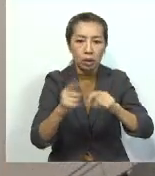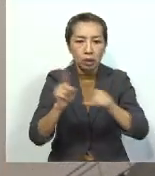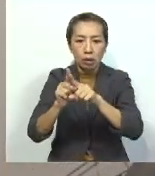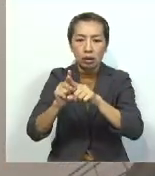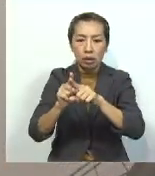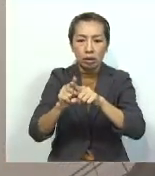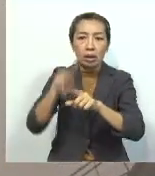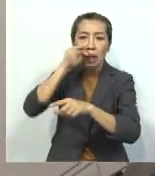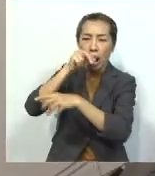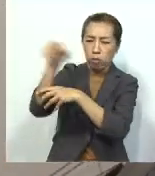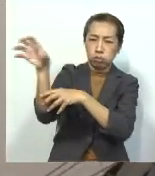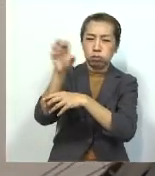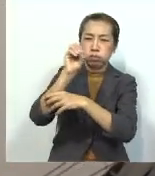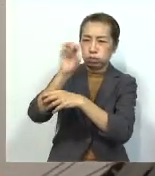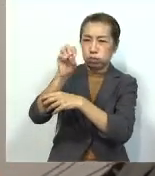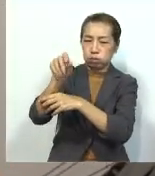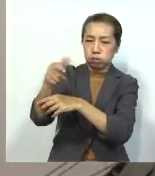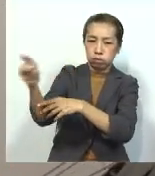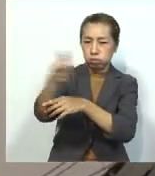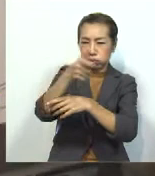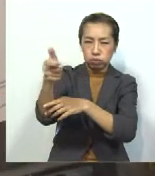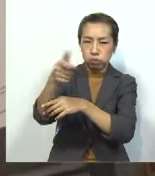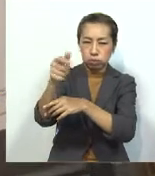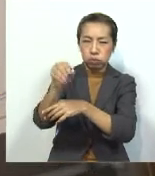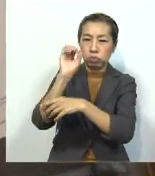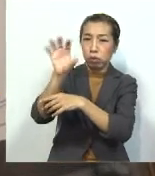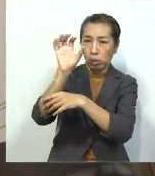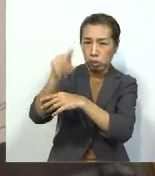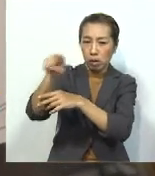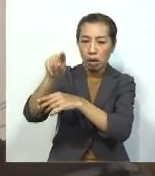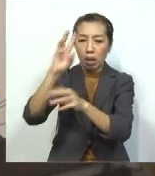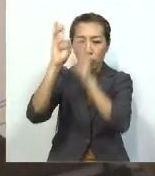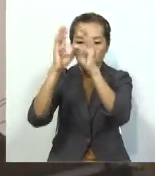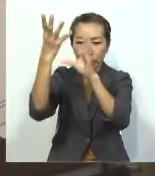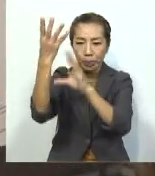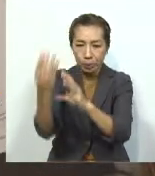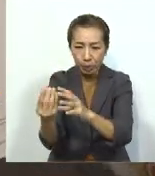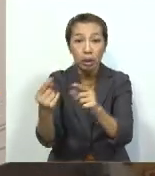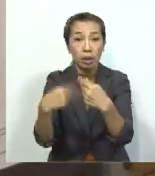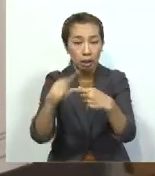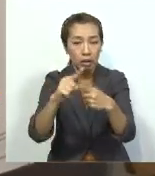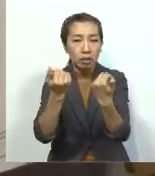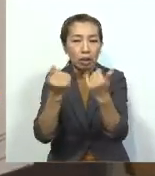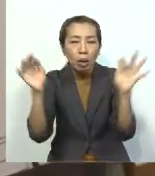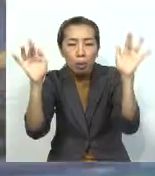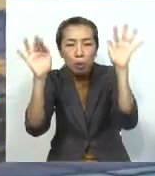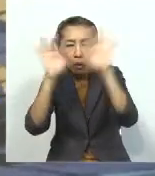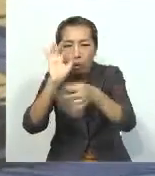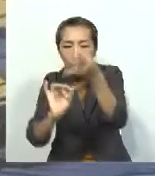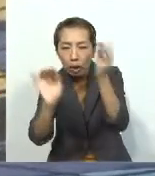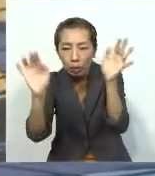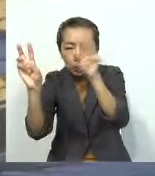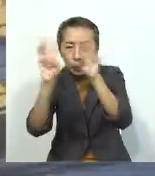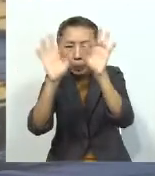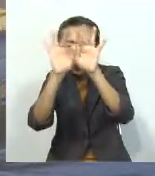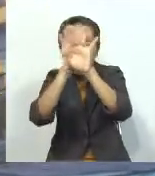งระดมฉีดพ่นละอองน้ำเพื่อสร้างความชุ่มชื้นในอากาศลดฝุ่นละอองรวมถึงหมอกควันที่ปกคลุมอยู่ในพื้นที่ตั้งแต่บริเวณด่